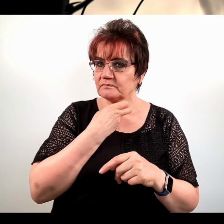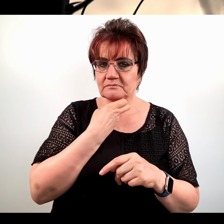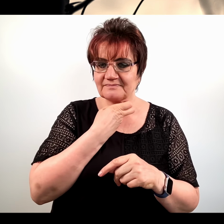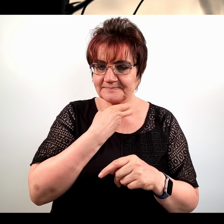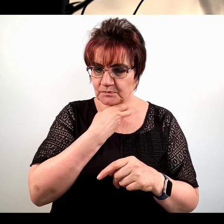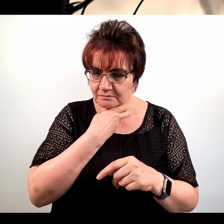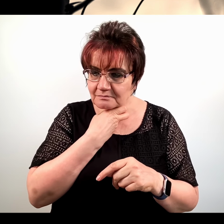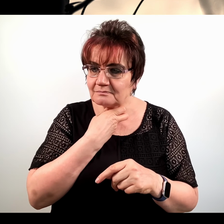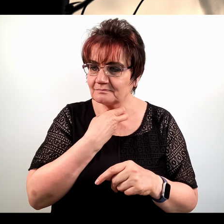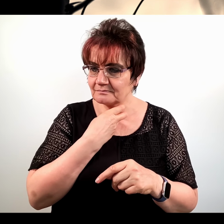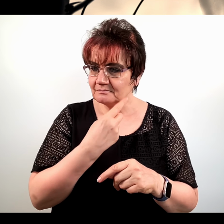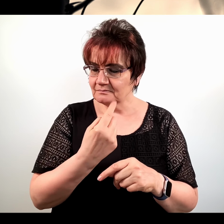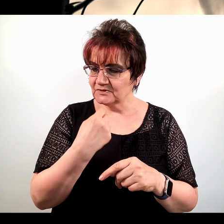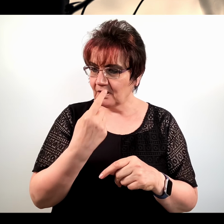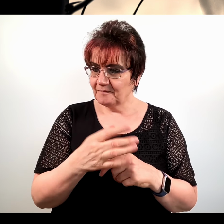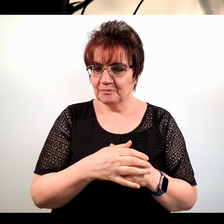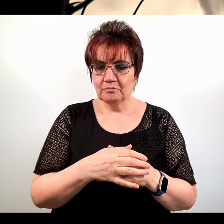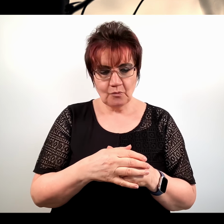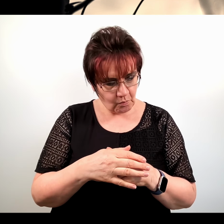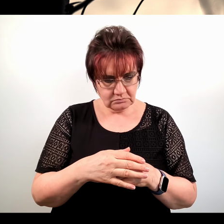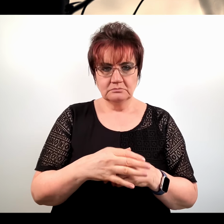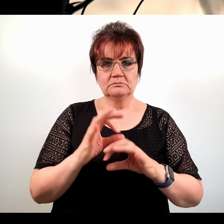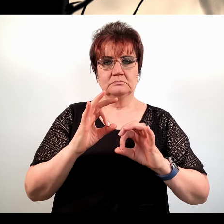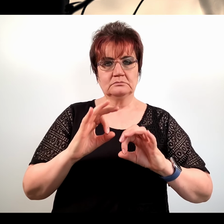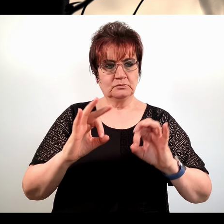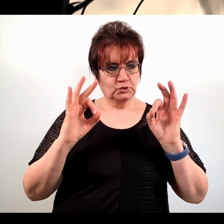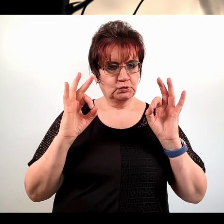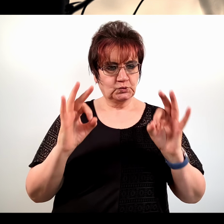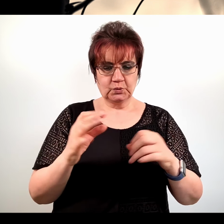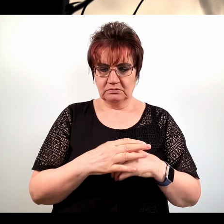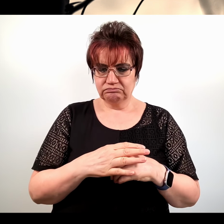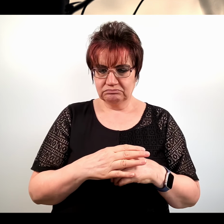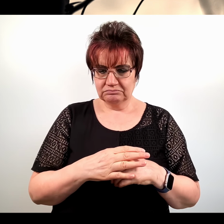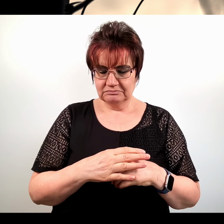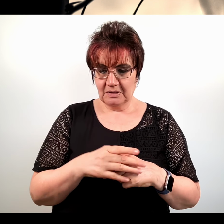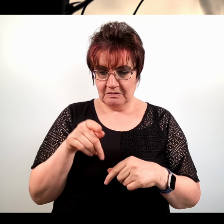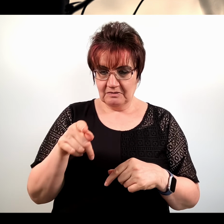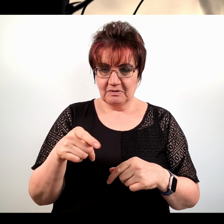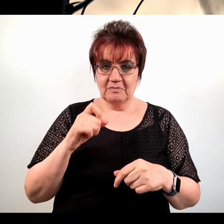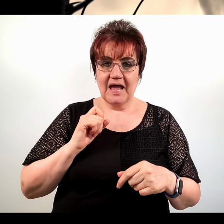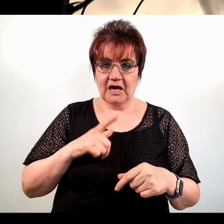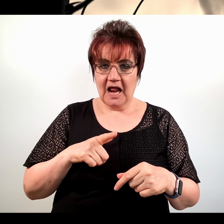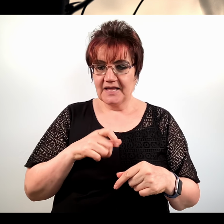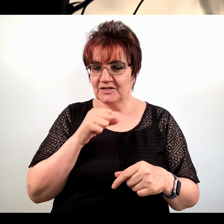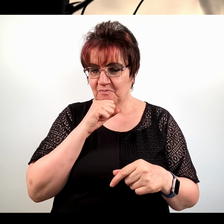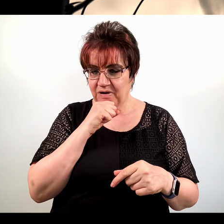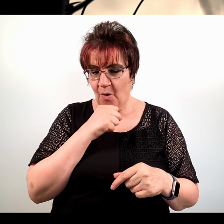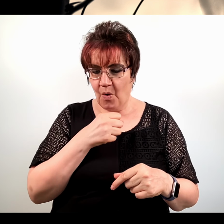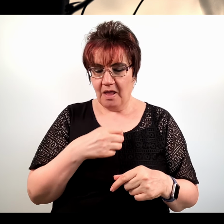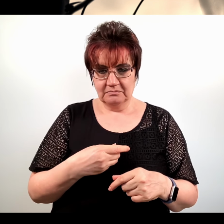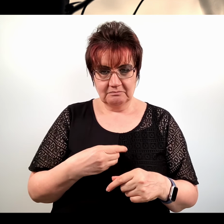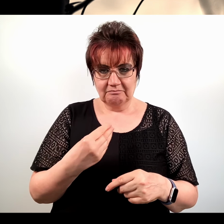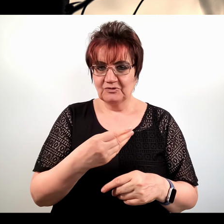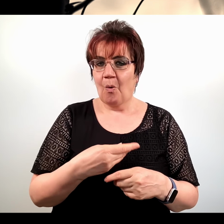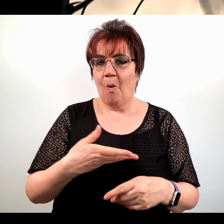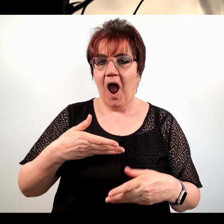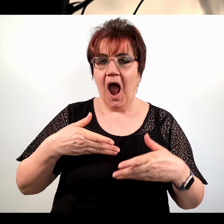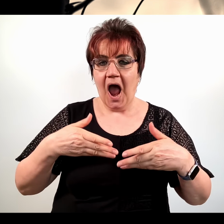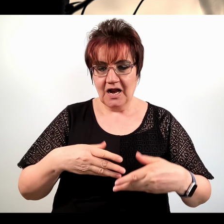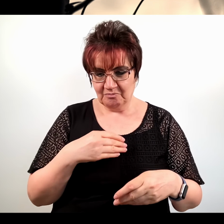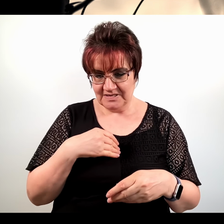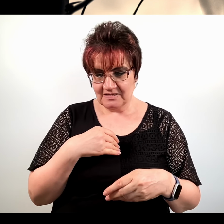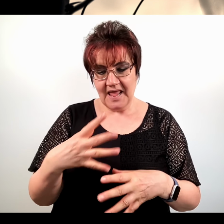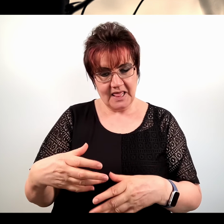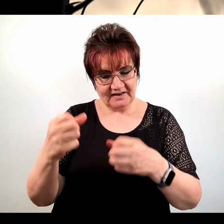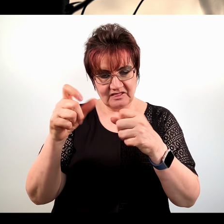wiederfand und sprach, »Nun gut, die arme Seele vom reichen Bauern wurde damit gerettet,